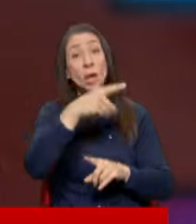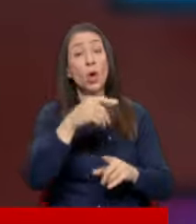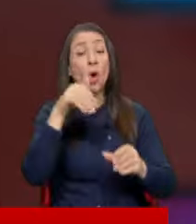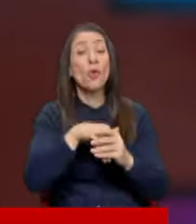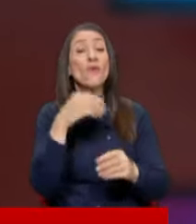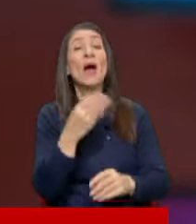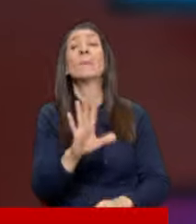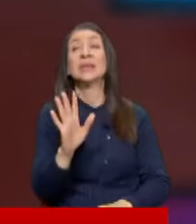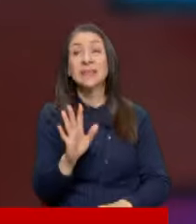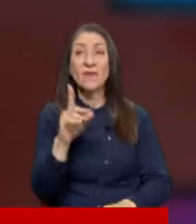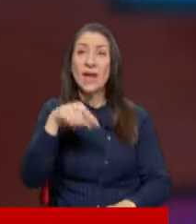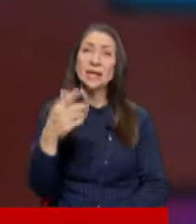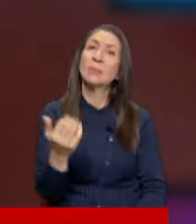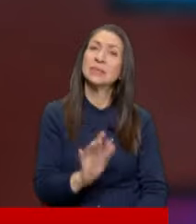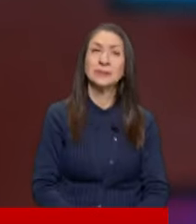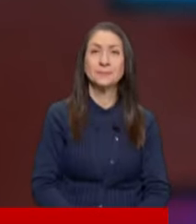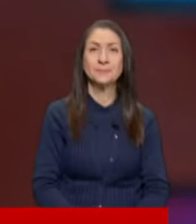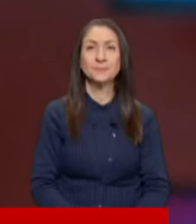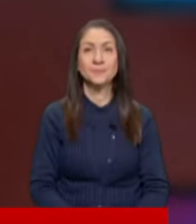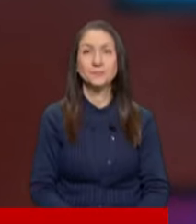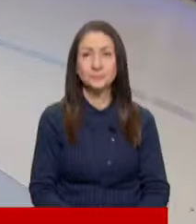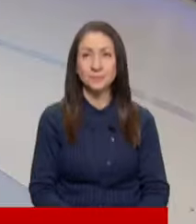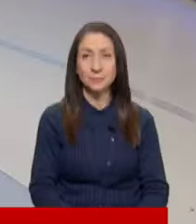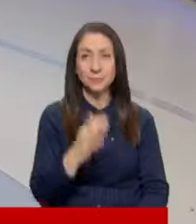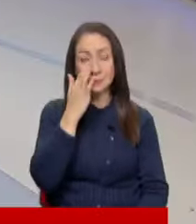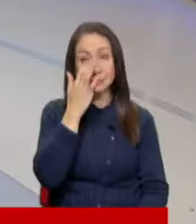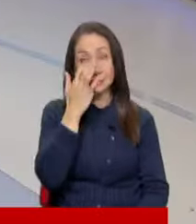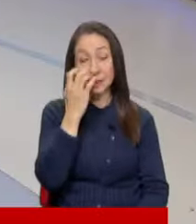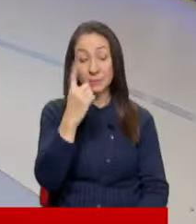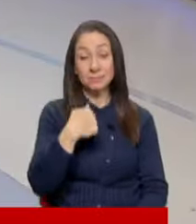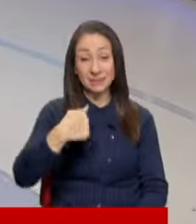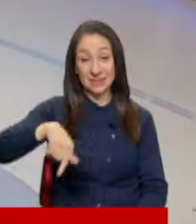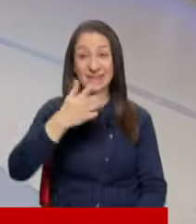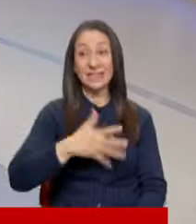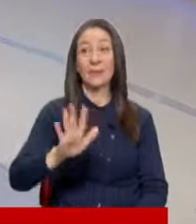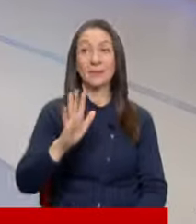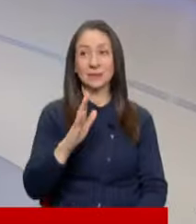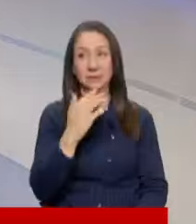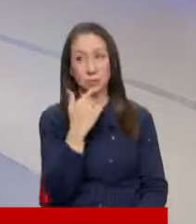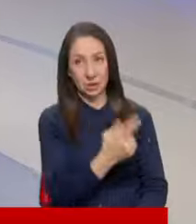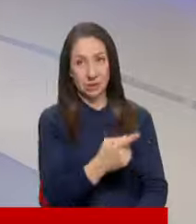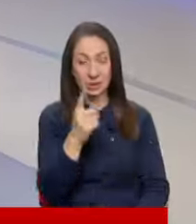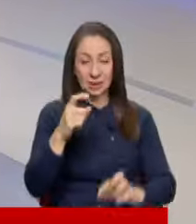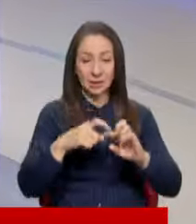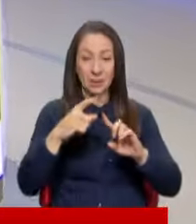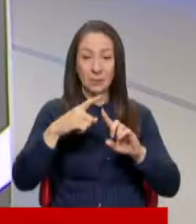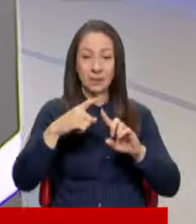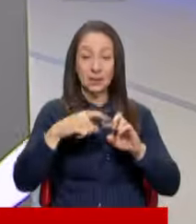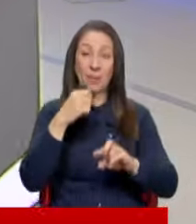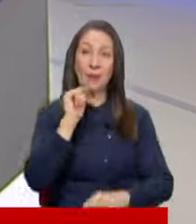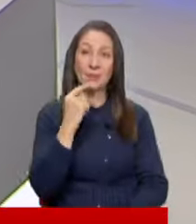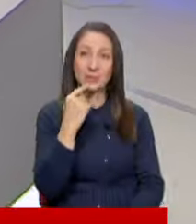oy vermeyenlerden vergi almasın şimdi eee bir bizi Sevemedin e diye sesleniyorsunuz Recep abi